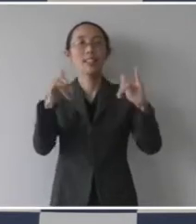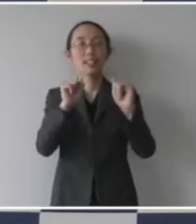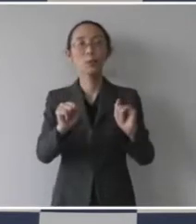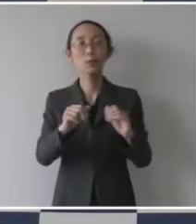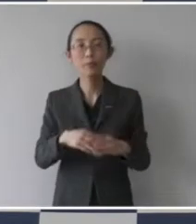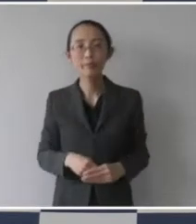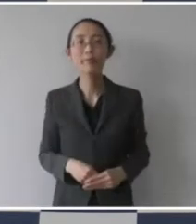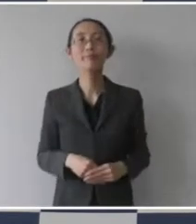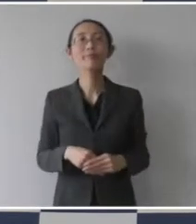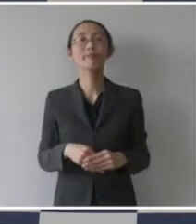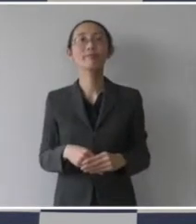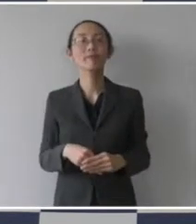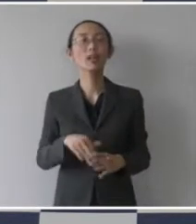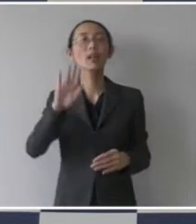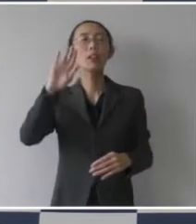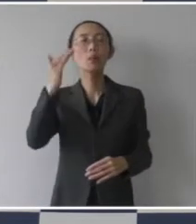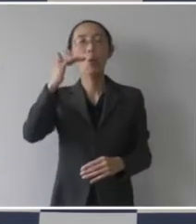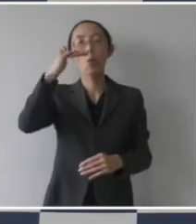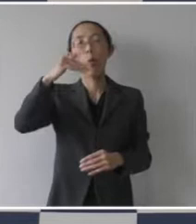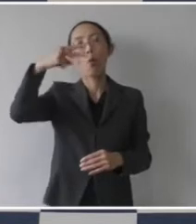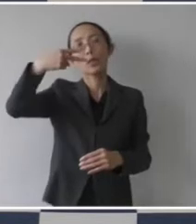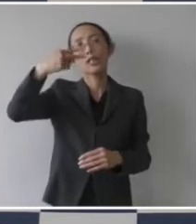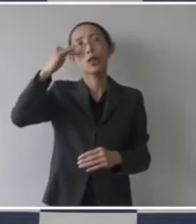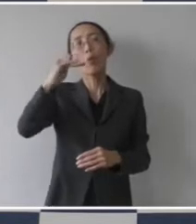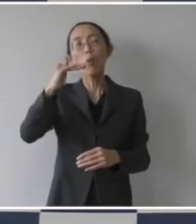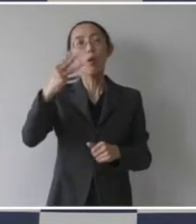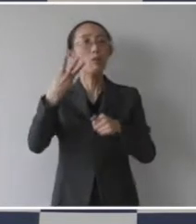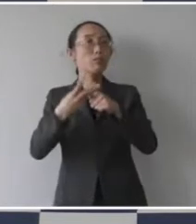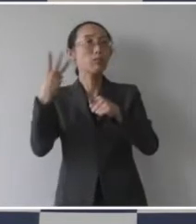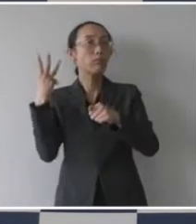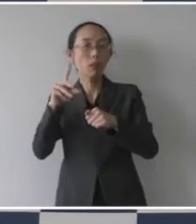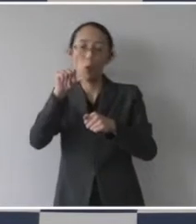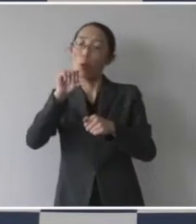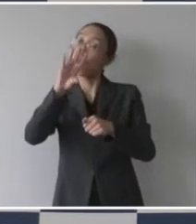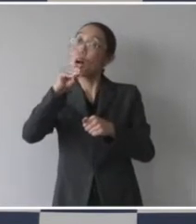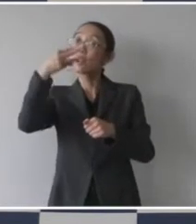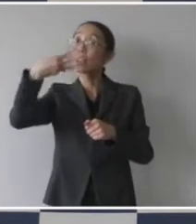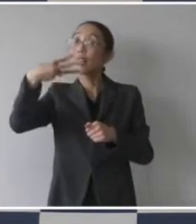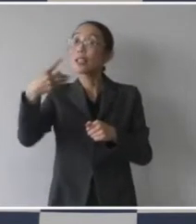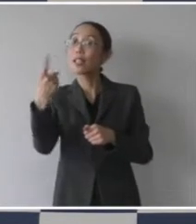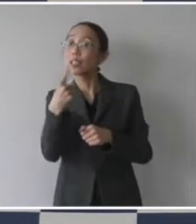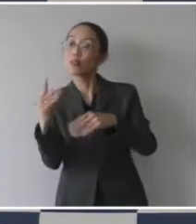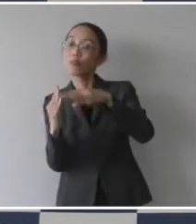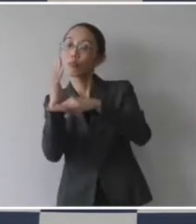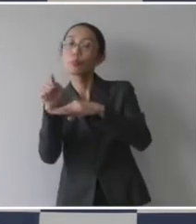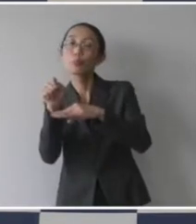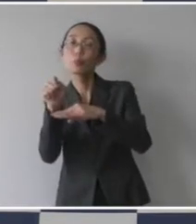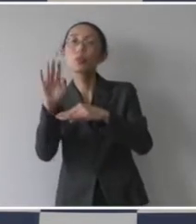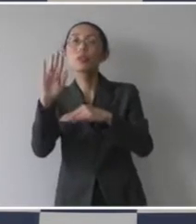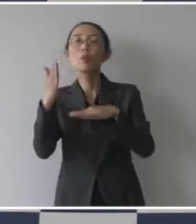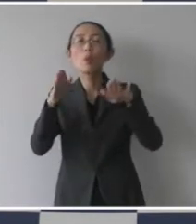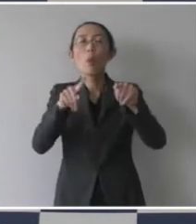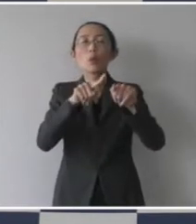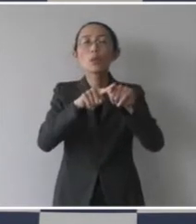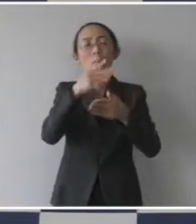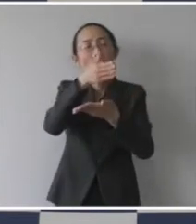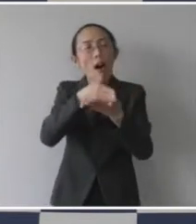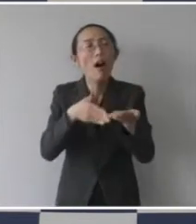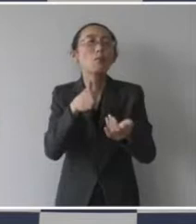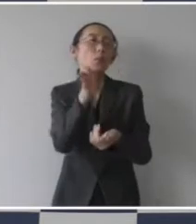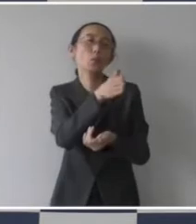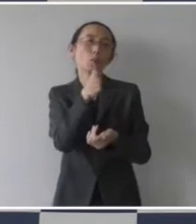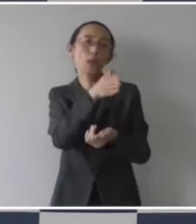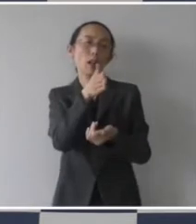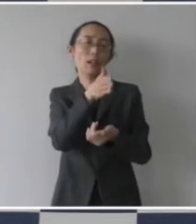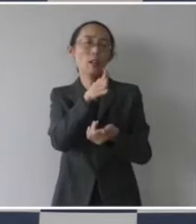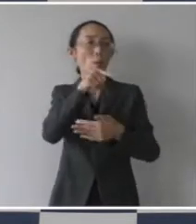。ただココニコなどは、令和元年が5万3000人超えてましたが約半分ということで、